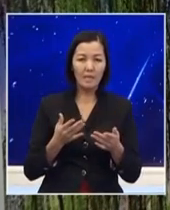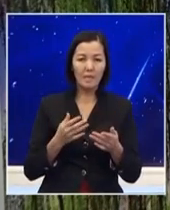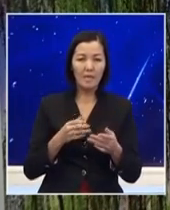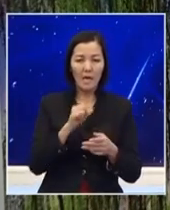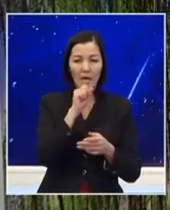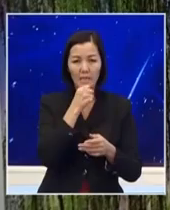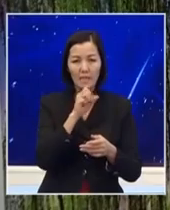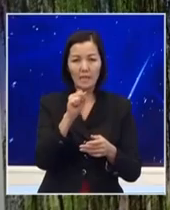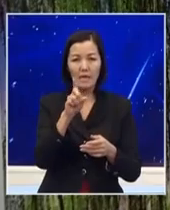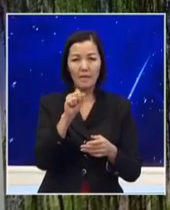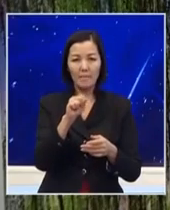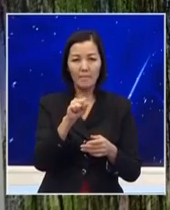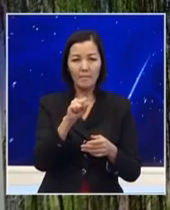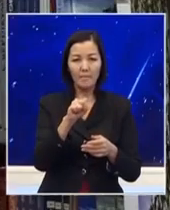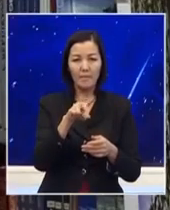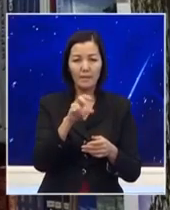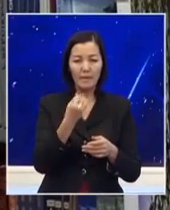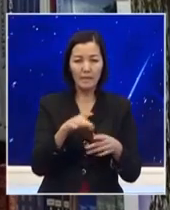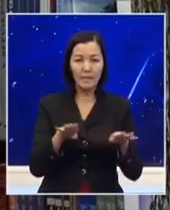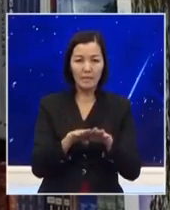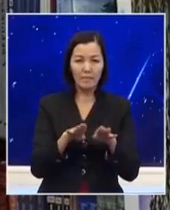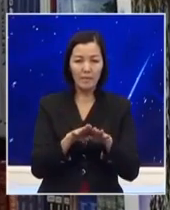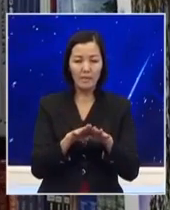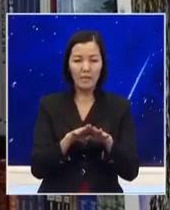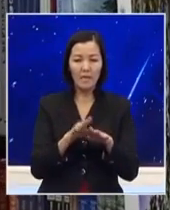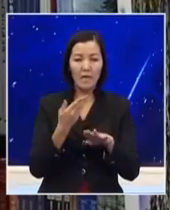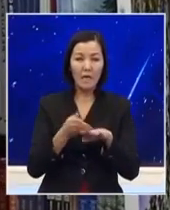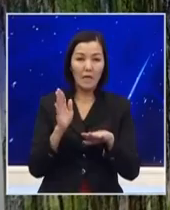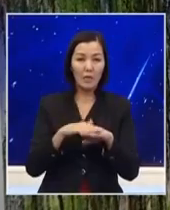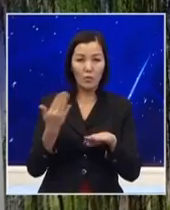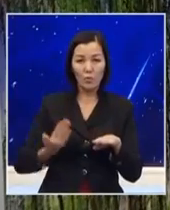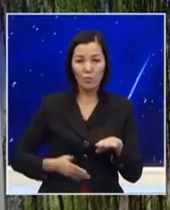секілді тірлік кешуге тура келді. Ол кісінің